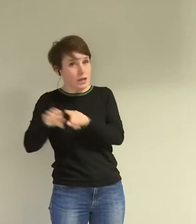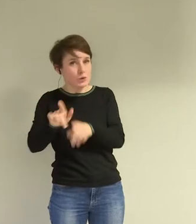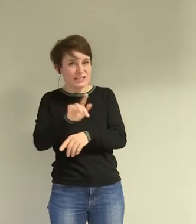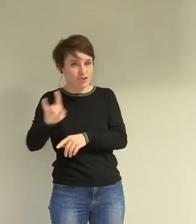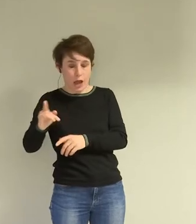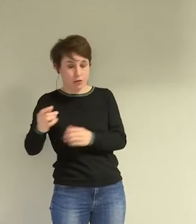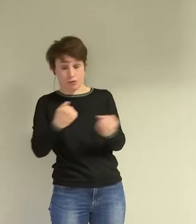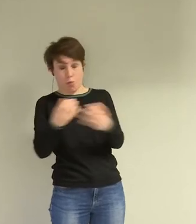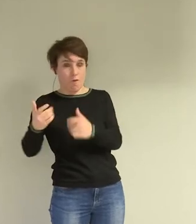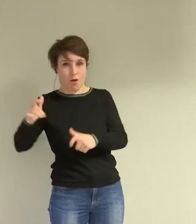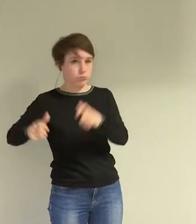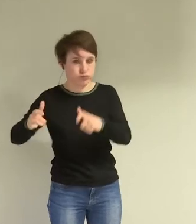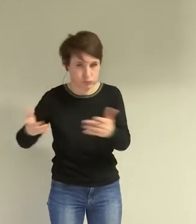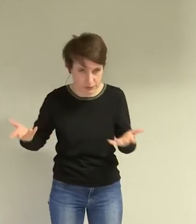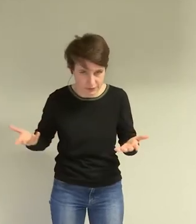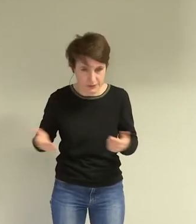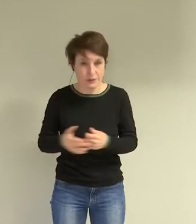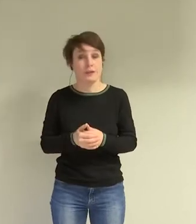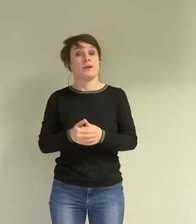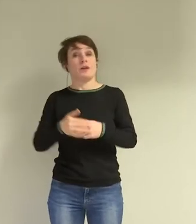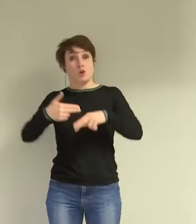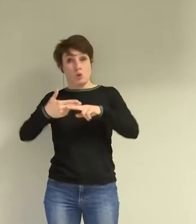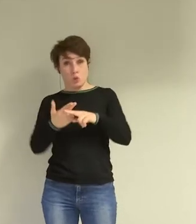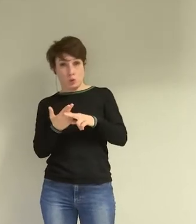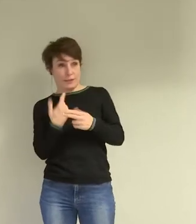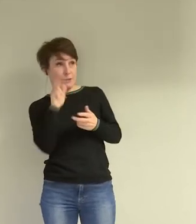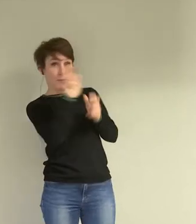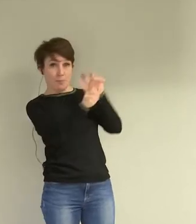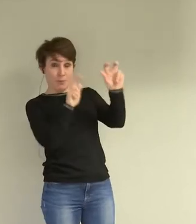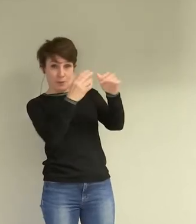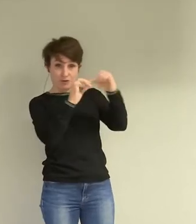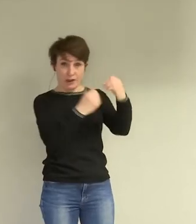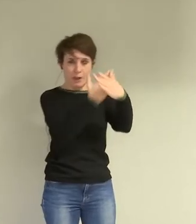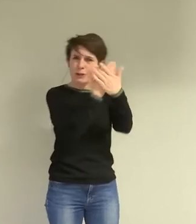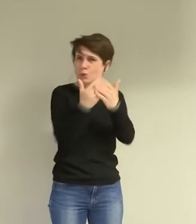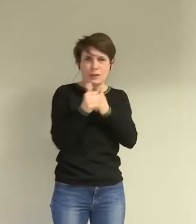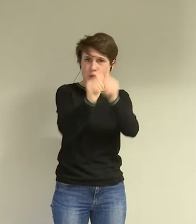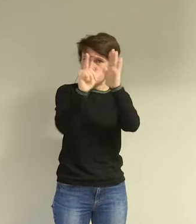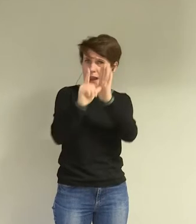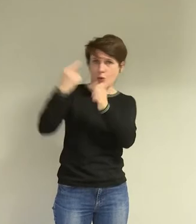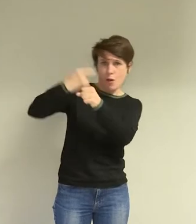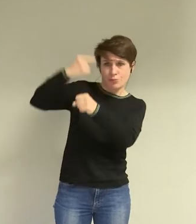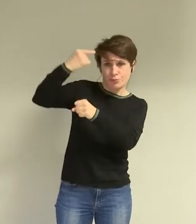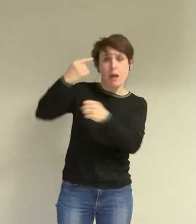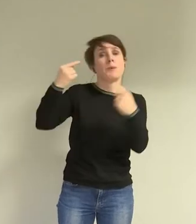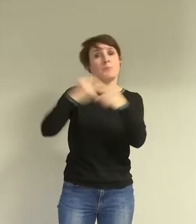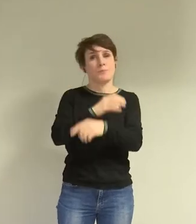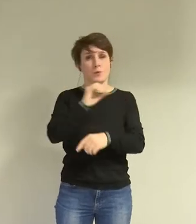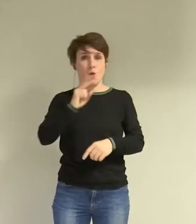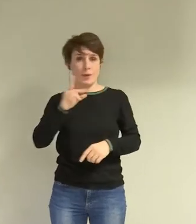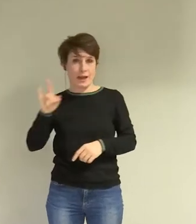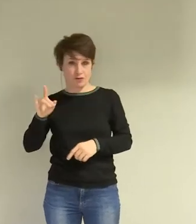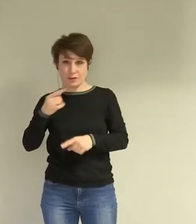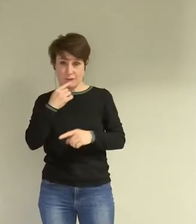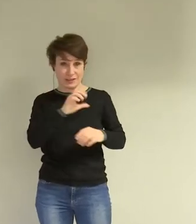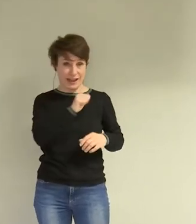que les conditions de transfert d'outils 20 métropoles sont codifiées par la loi pour ce qui concerne les oph actis a été transférée à la